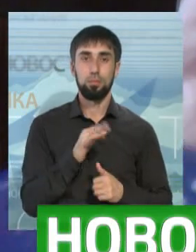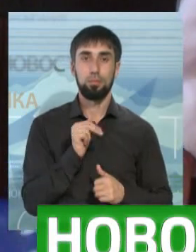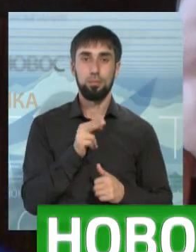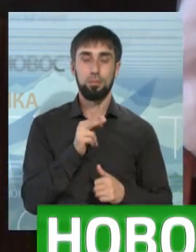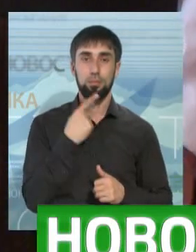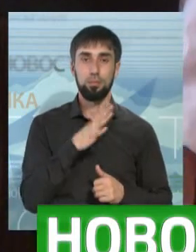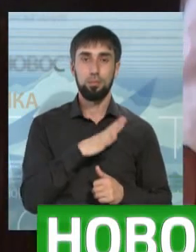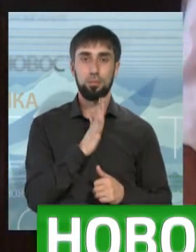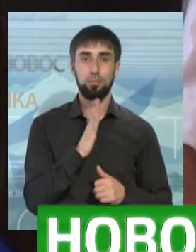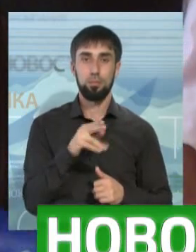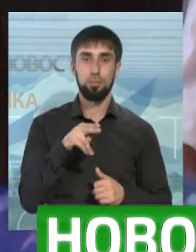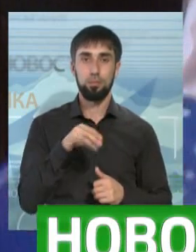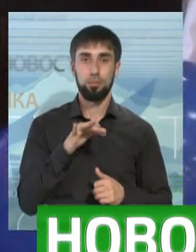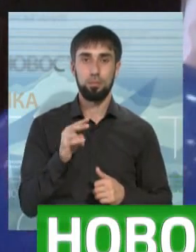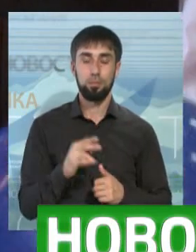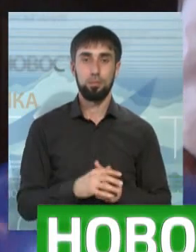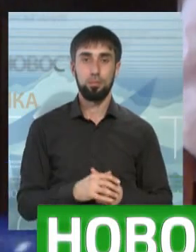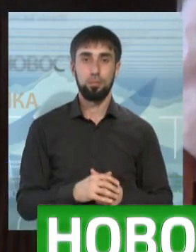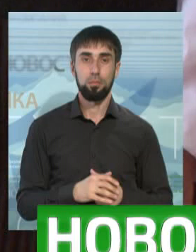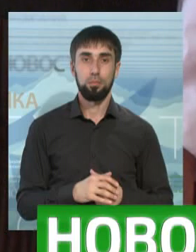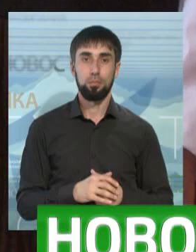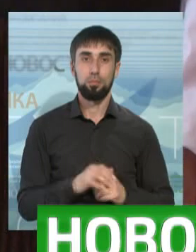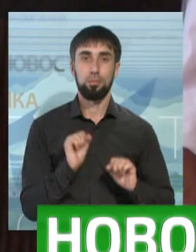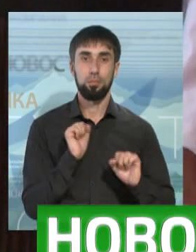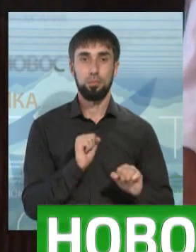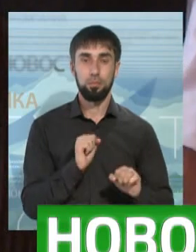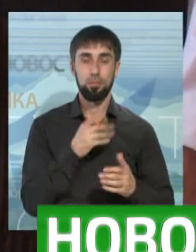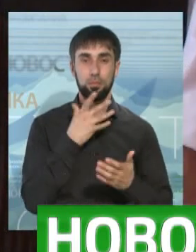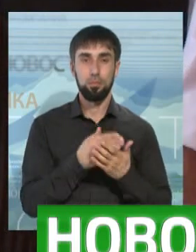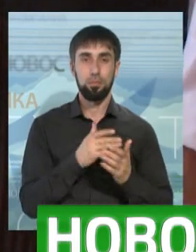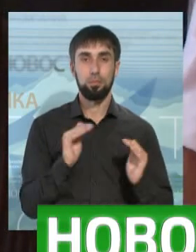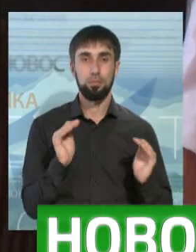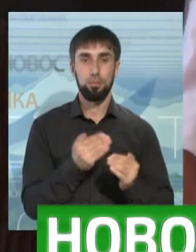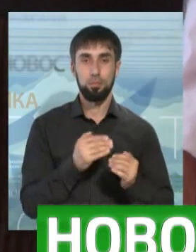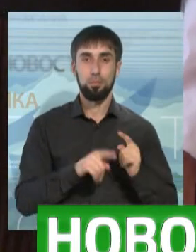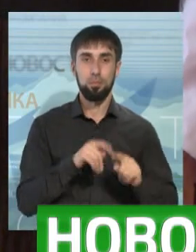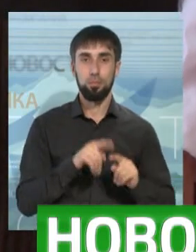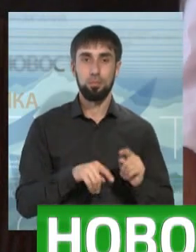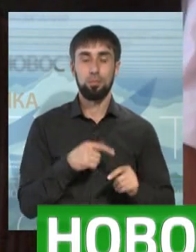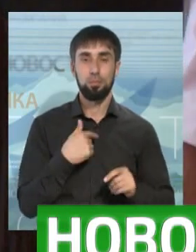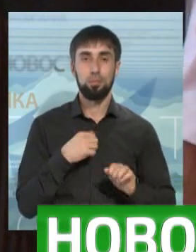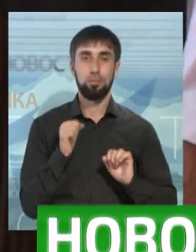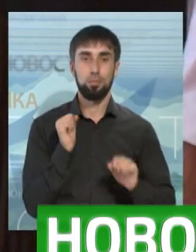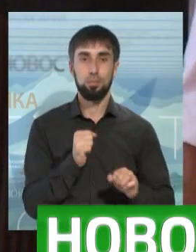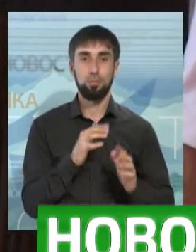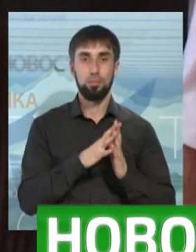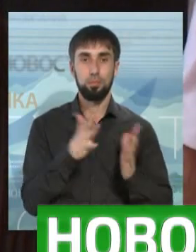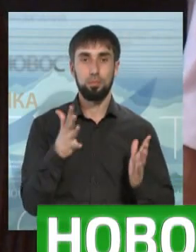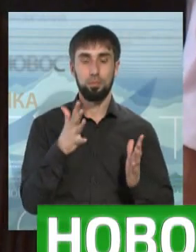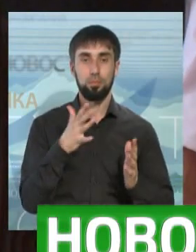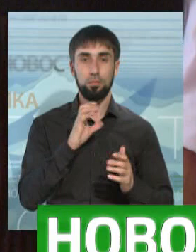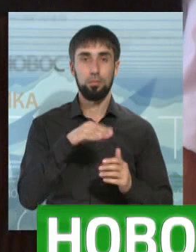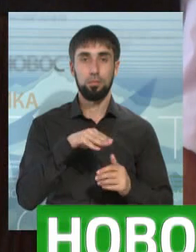сказал Владимир Владимирович Путин, защищая свою маленькую родину, мы защищаем свою